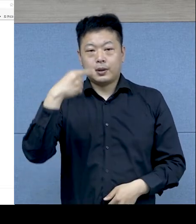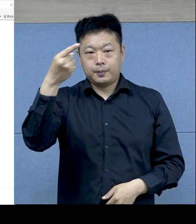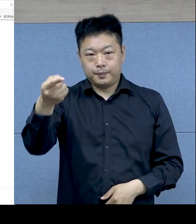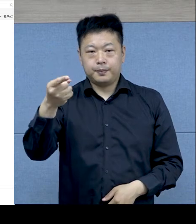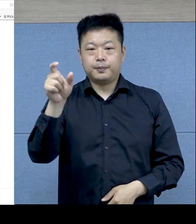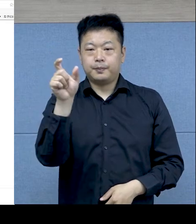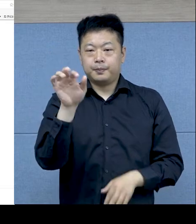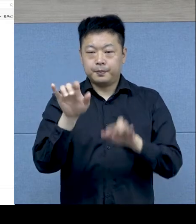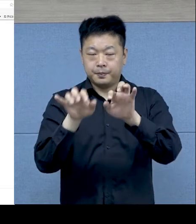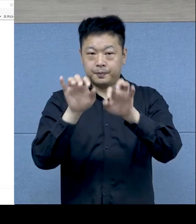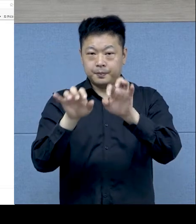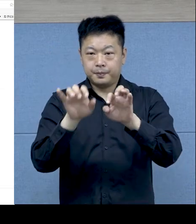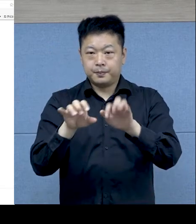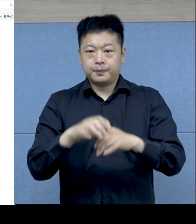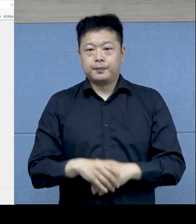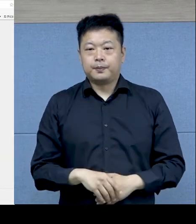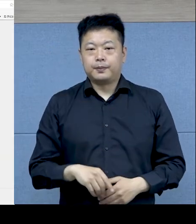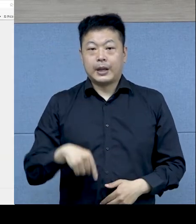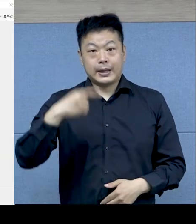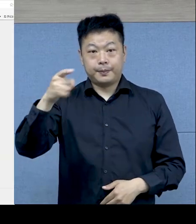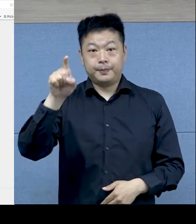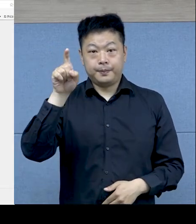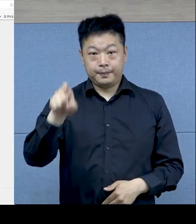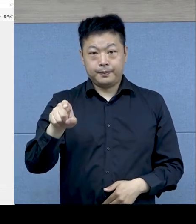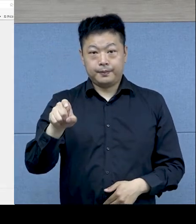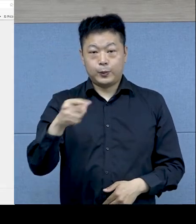또 다음을 눌러주시면